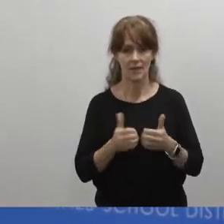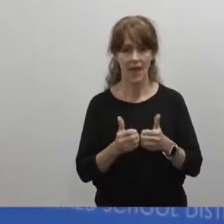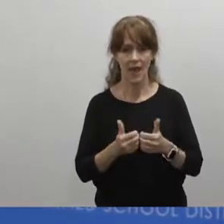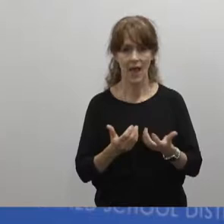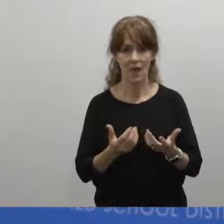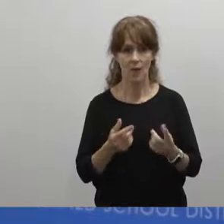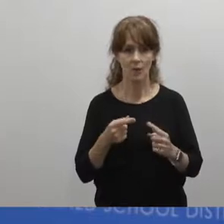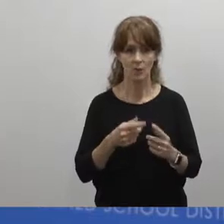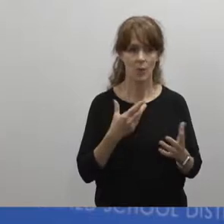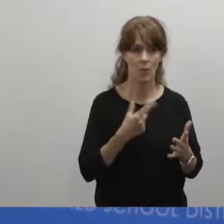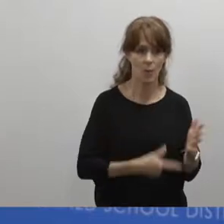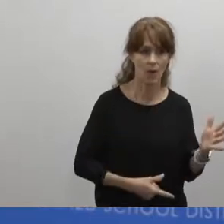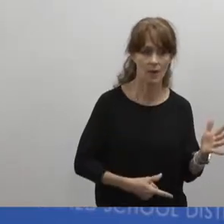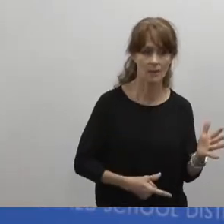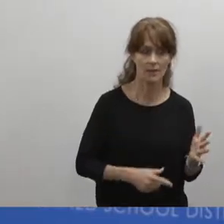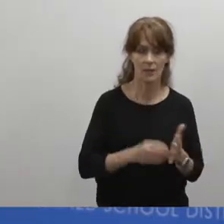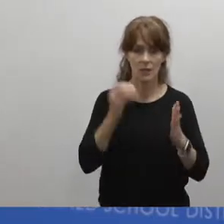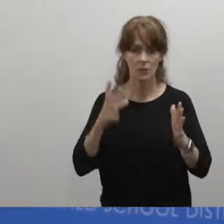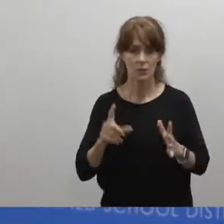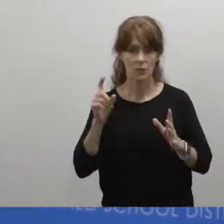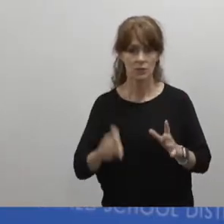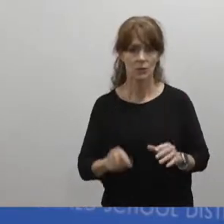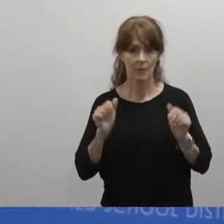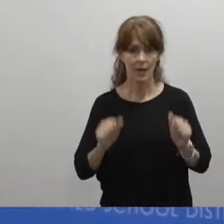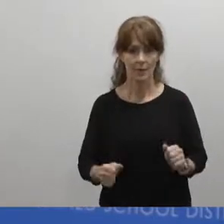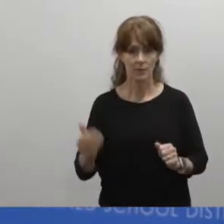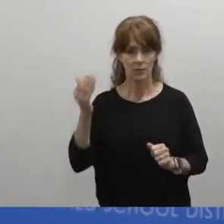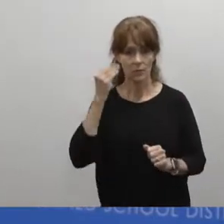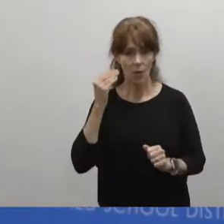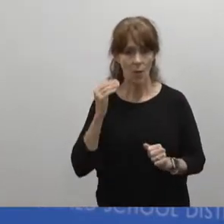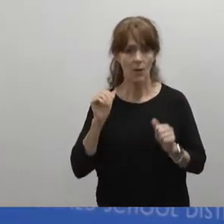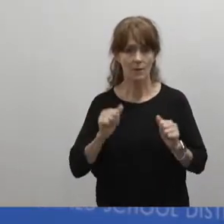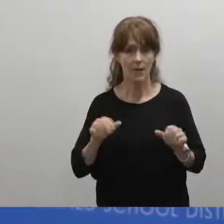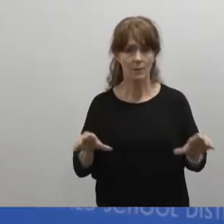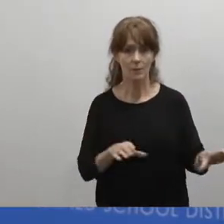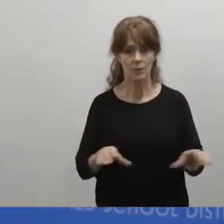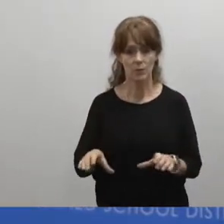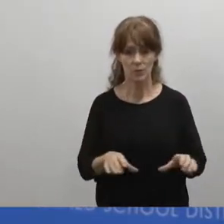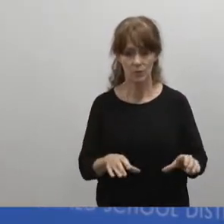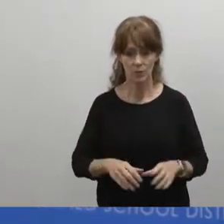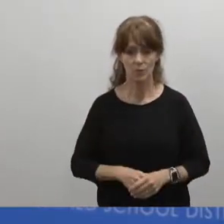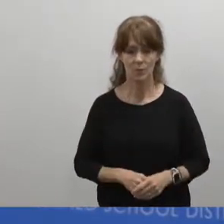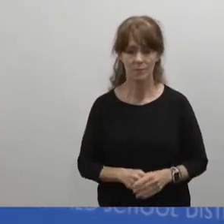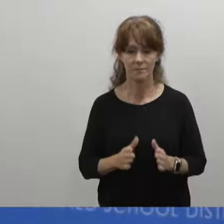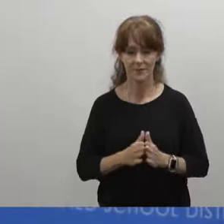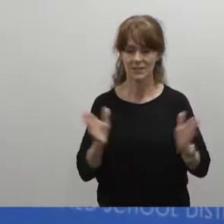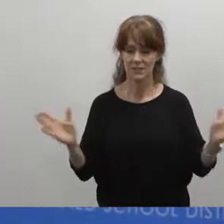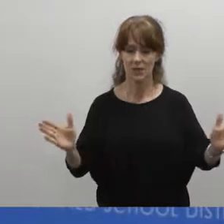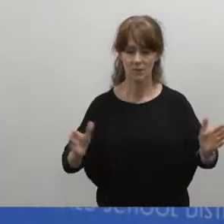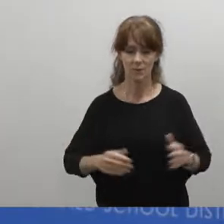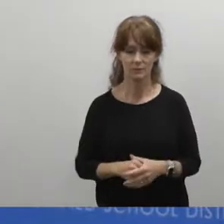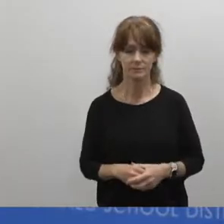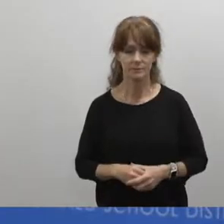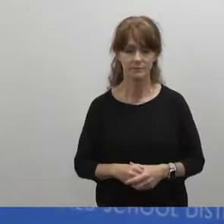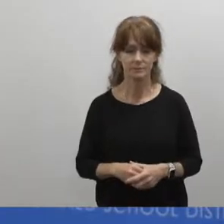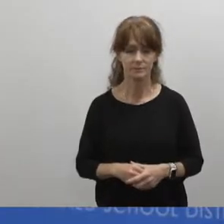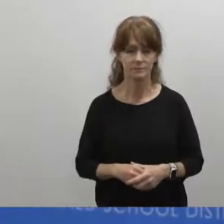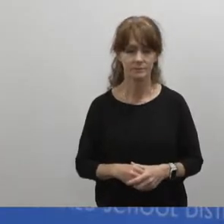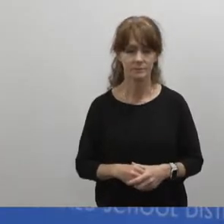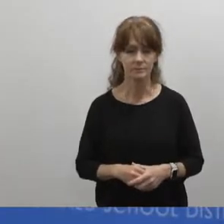Như hai đại thác không lẽ cả đàn ta đã biết mà thác đã con sân ở ai thơ vậy. Nên là ai thơ bàn. Chị tốt tờ.